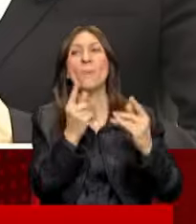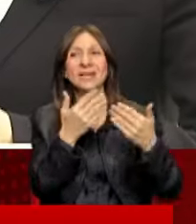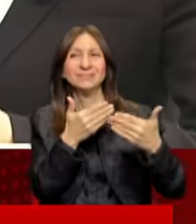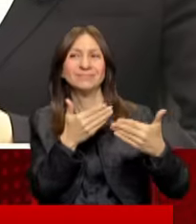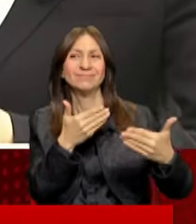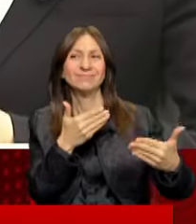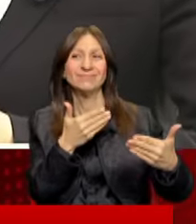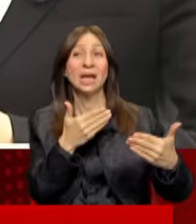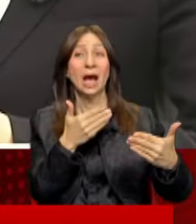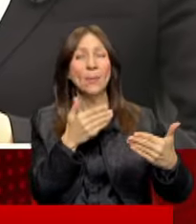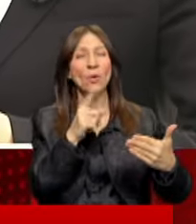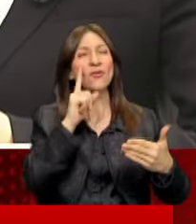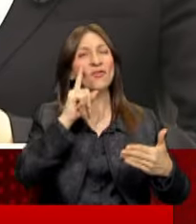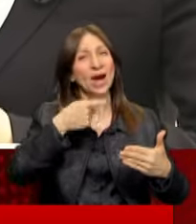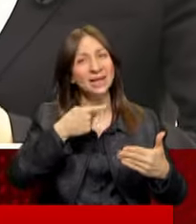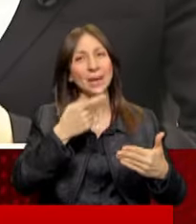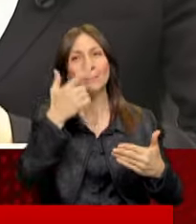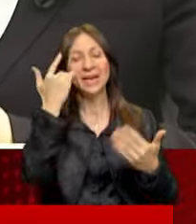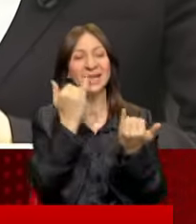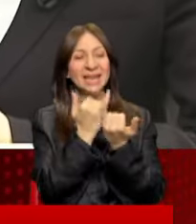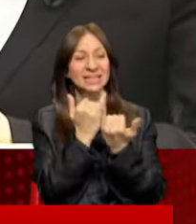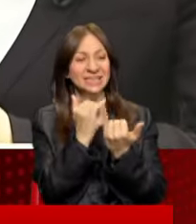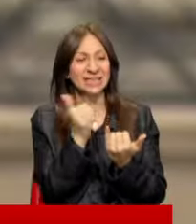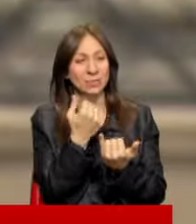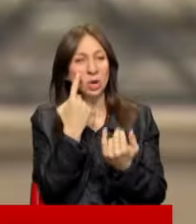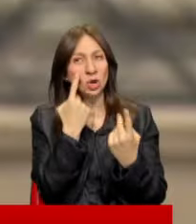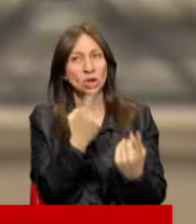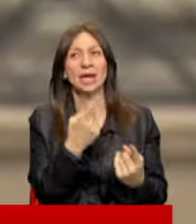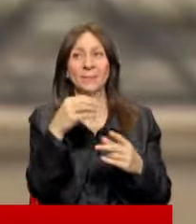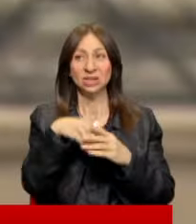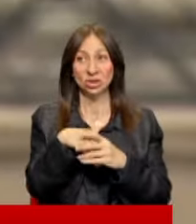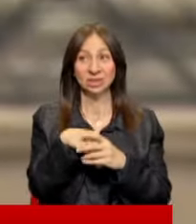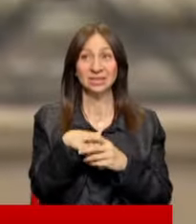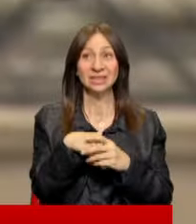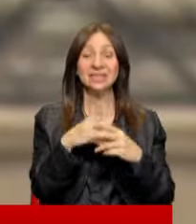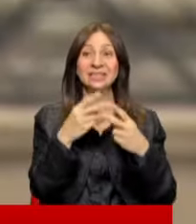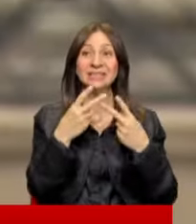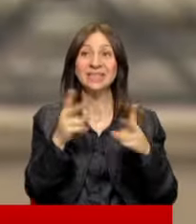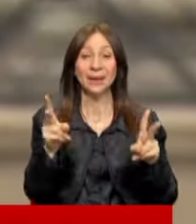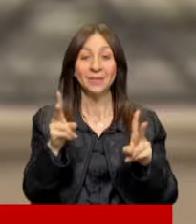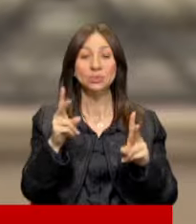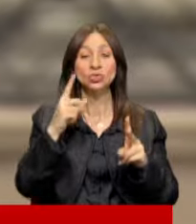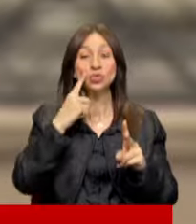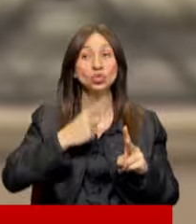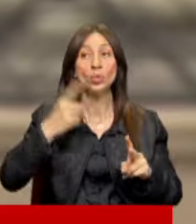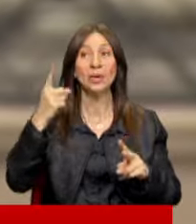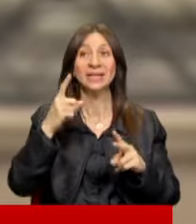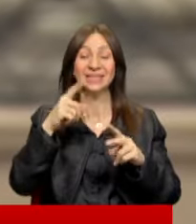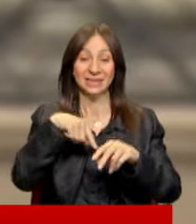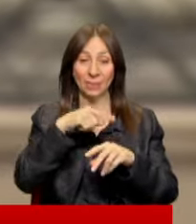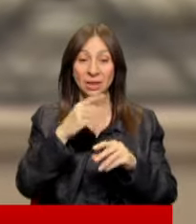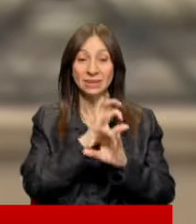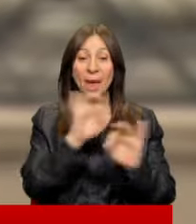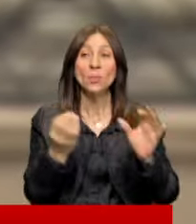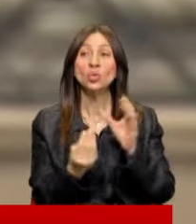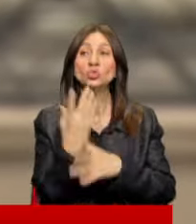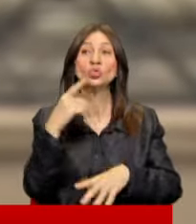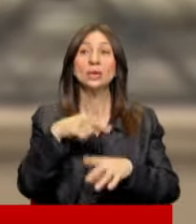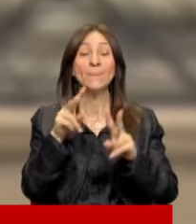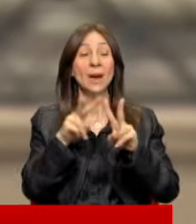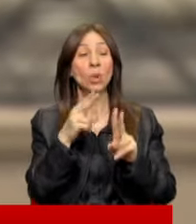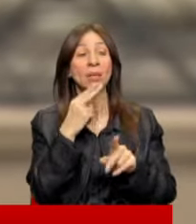olamıyor. Belki bunun farkında, belki kardeşine verdiği kıymeti göstermek adına Serbest Cumhuriyet Fırka yıllarında tam kuruluş sürecinde